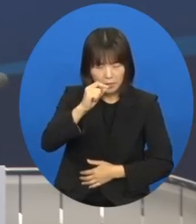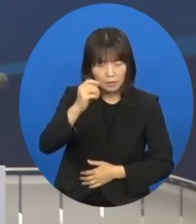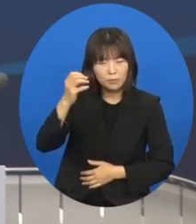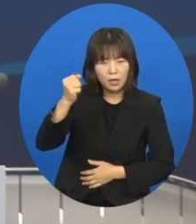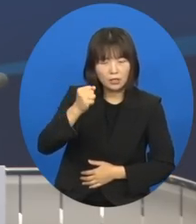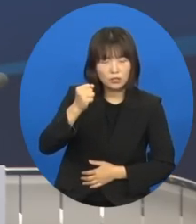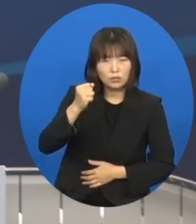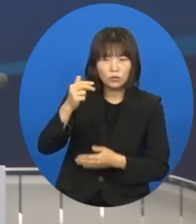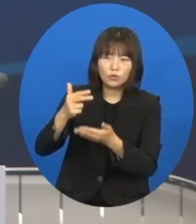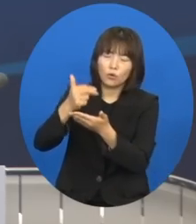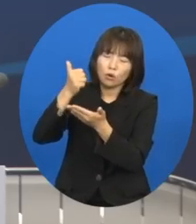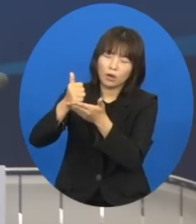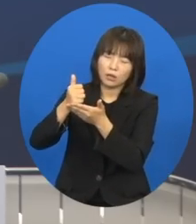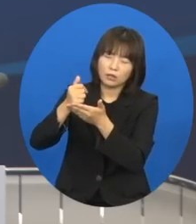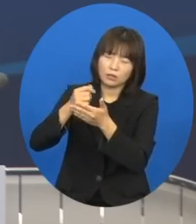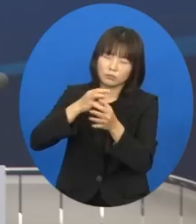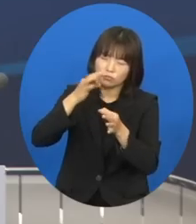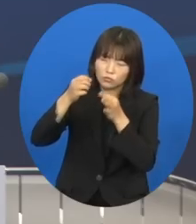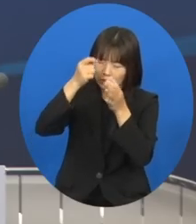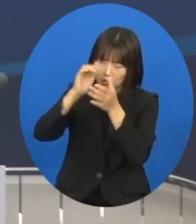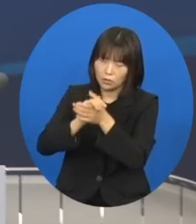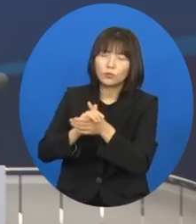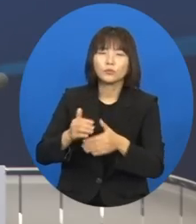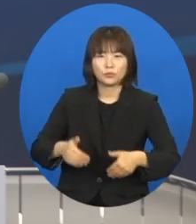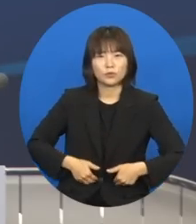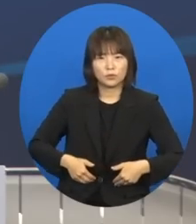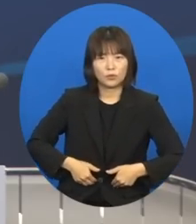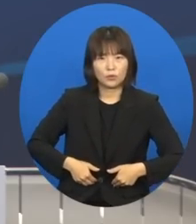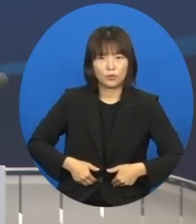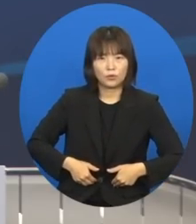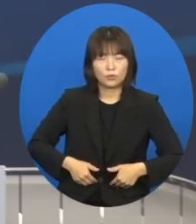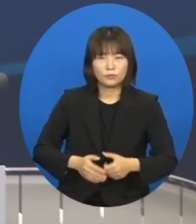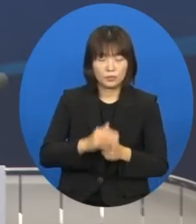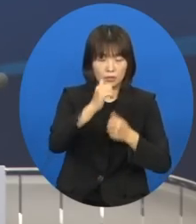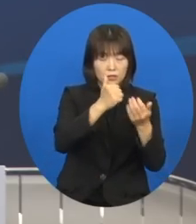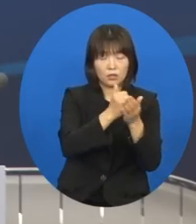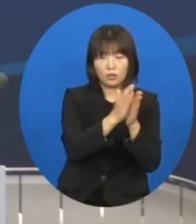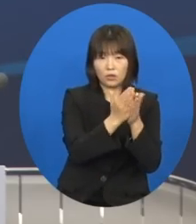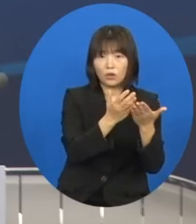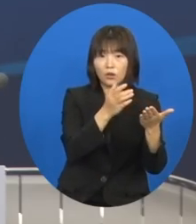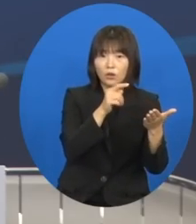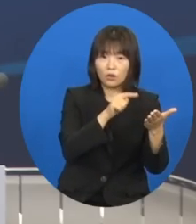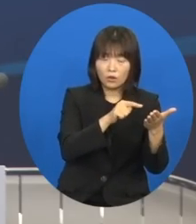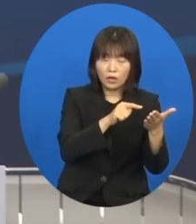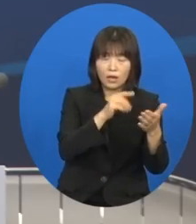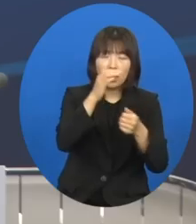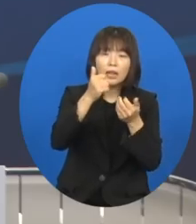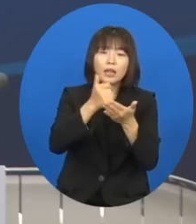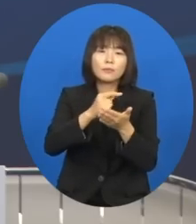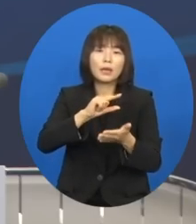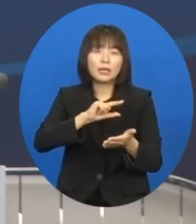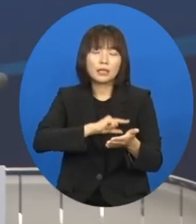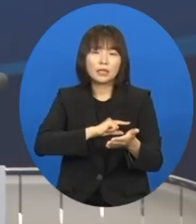불러야 합니다. 자, 성경에 하나님의 이름이 몇 가지나 나올까요? 우리가 부르는 그 하나님,